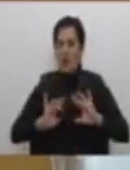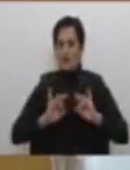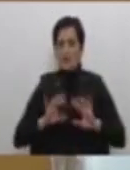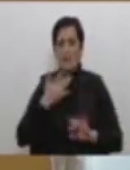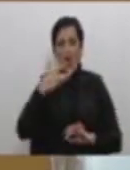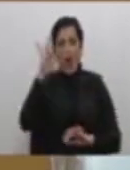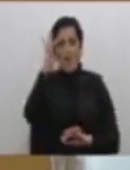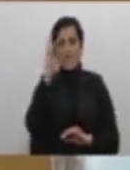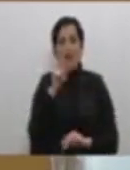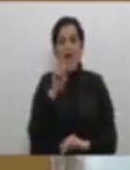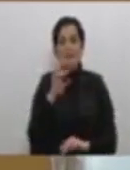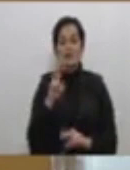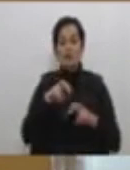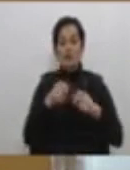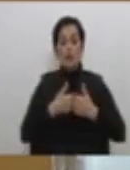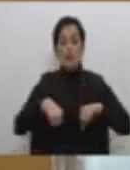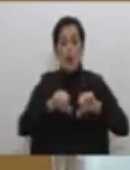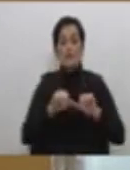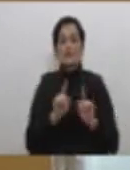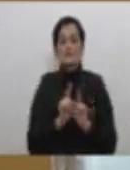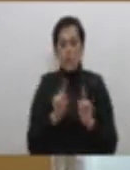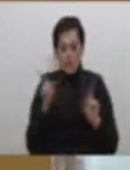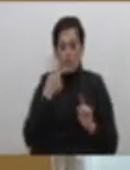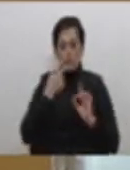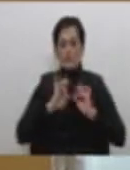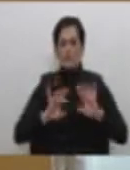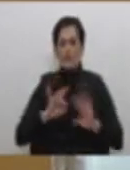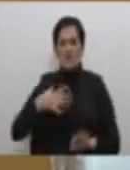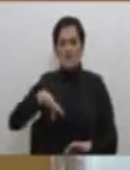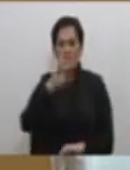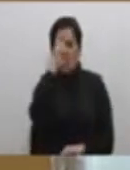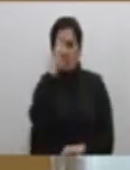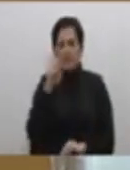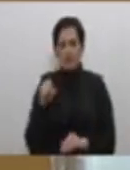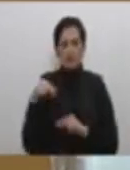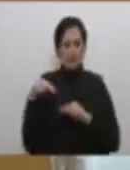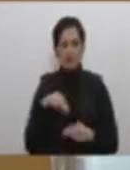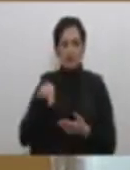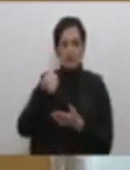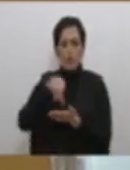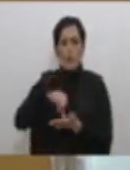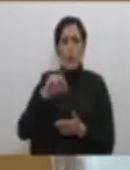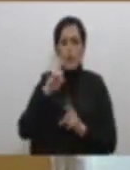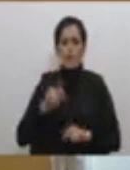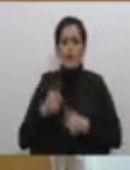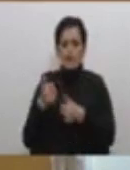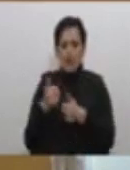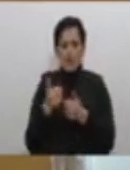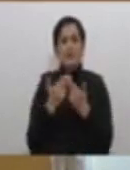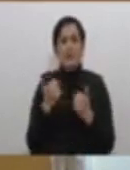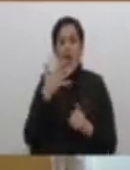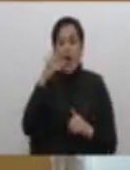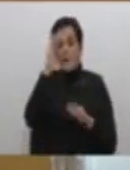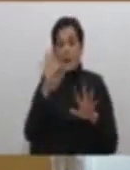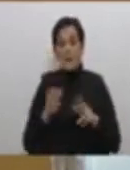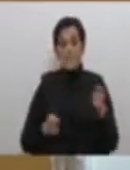Kongresis Helsinkis komisiam განსაკუთრებულად აღნიშნა საქართველოს მთავრობის წვლილი უკრაინის დახმარებაში და მეტიც ამერიკის პრეზიდენტს